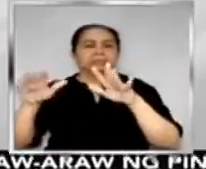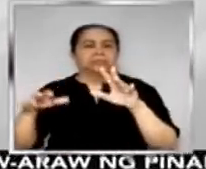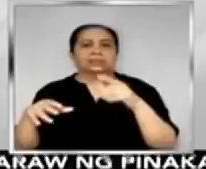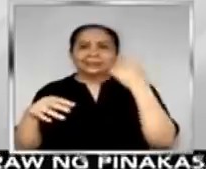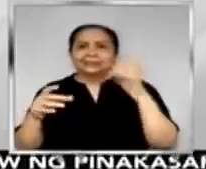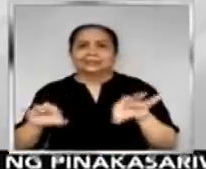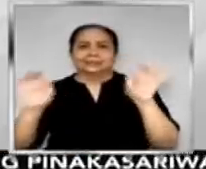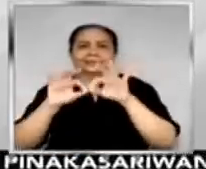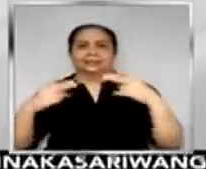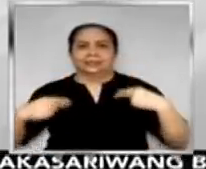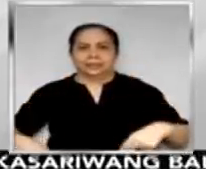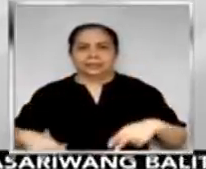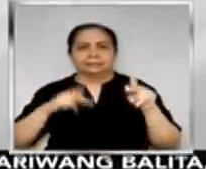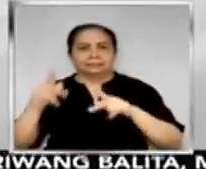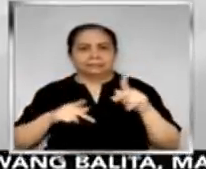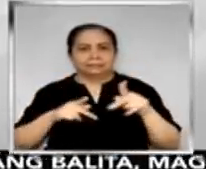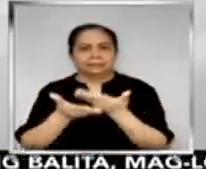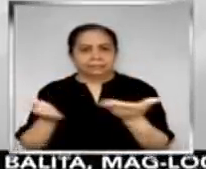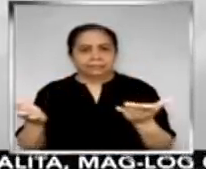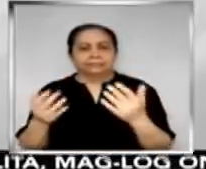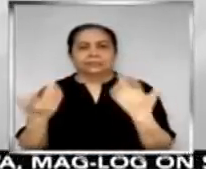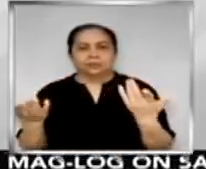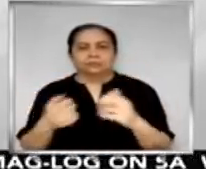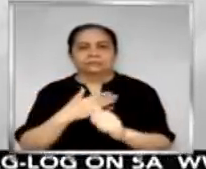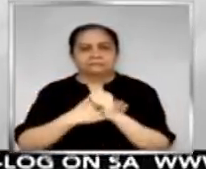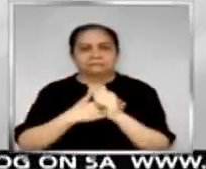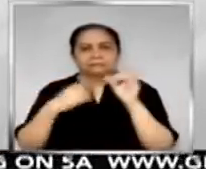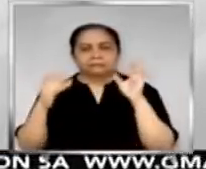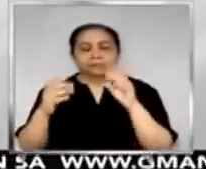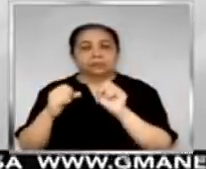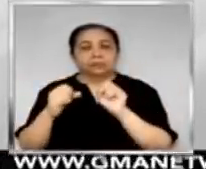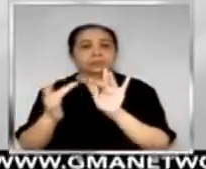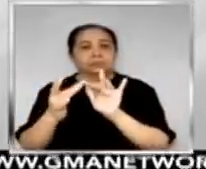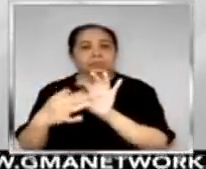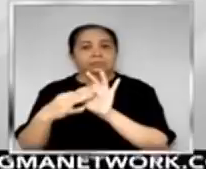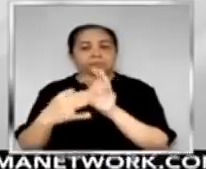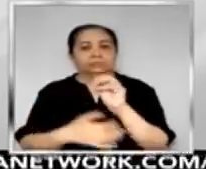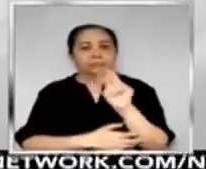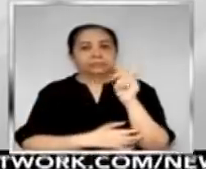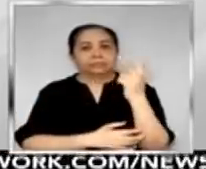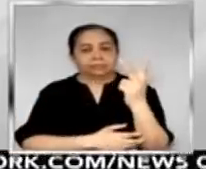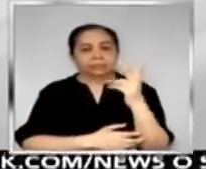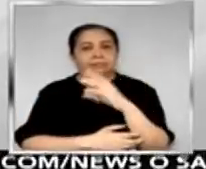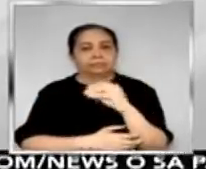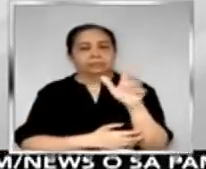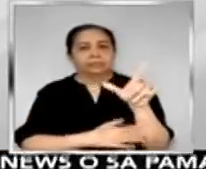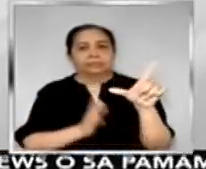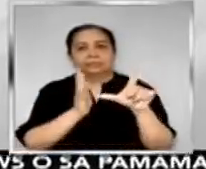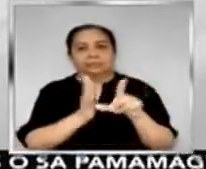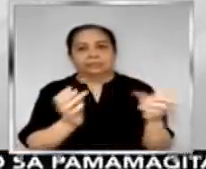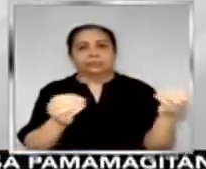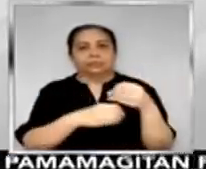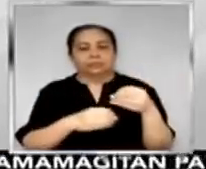ng mga pasahero natin, yung nakasalalay dito eh. Nakikipag-coordinate po ang MRT3 sa kanilang legal office para po ma-determine kung